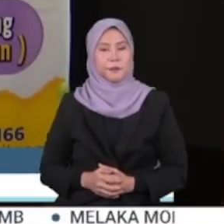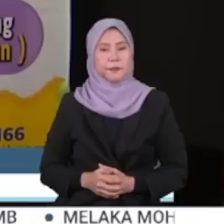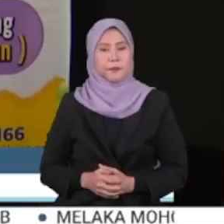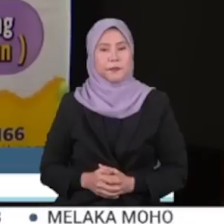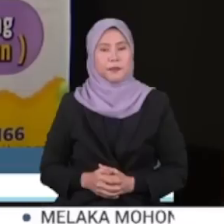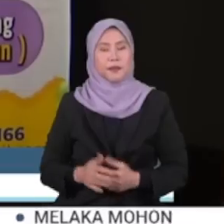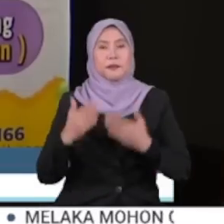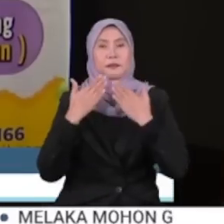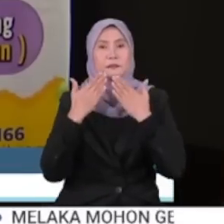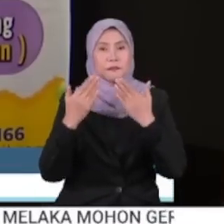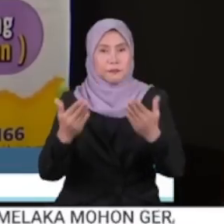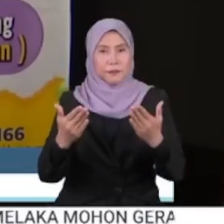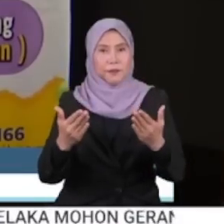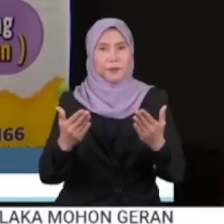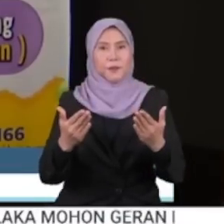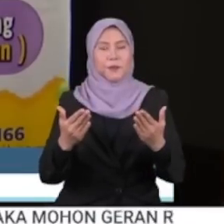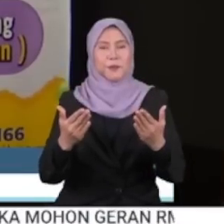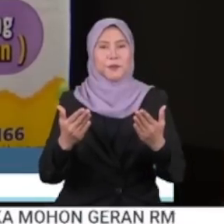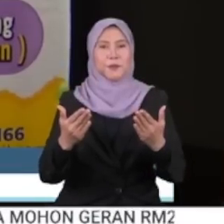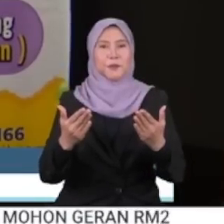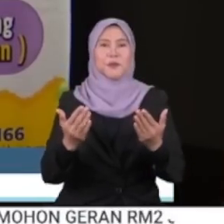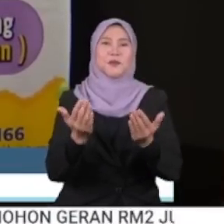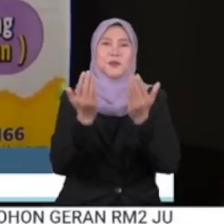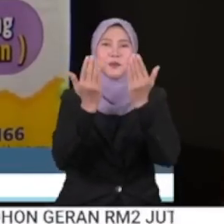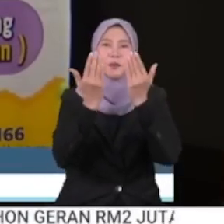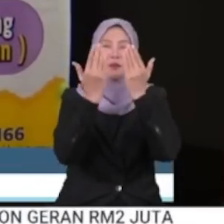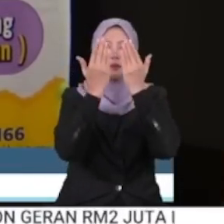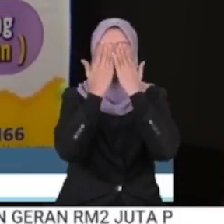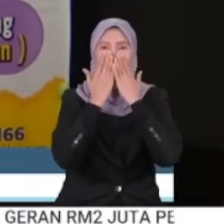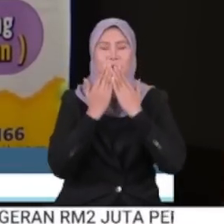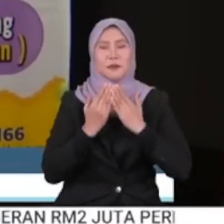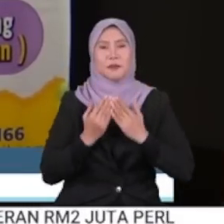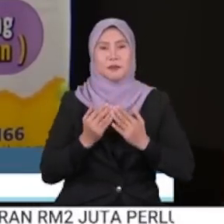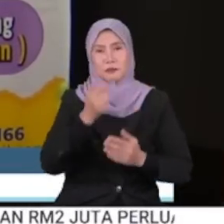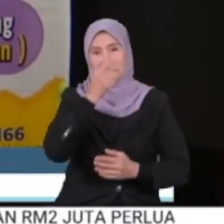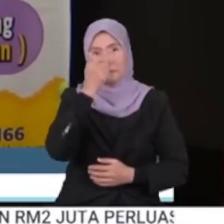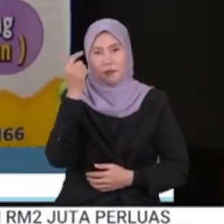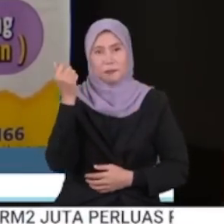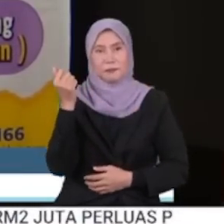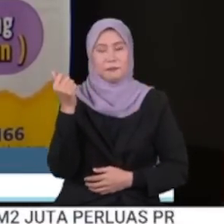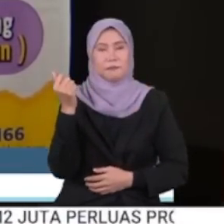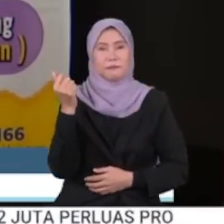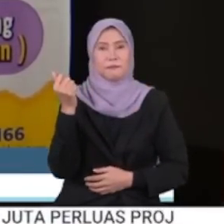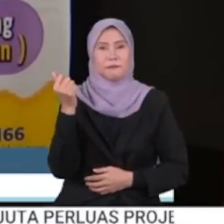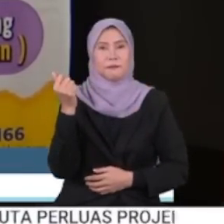terima kasihlah lagi sekali dan bersyukur alhamdulillah di atas